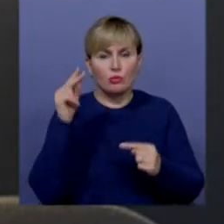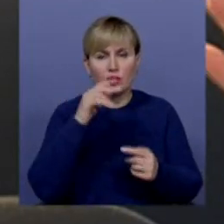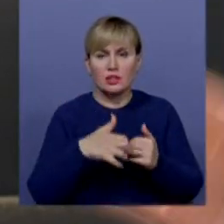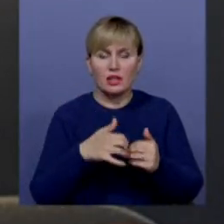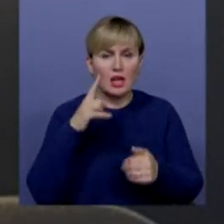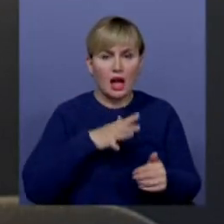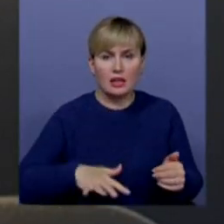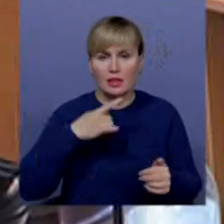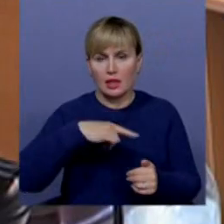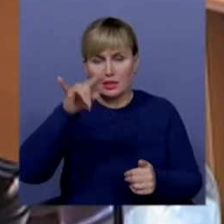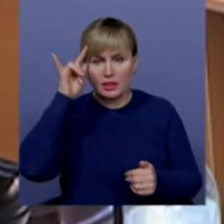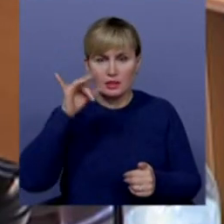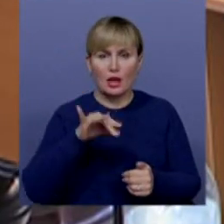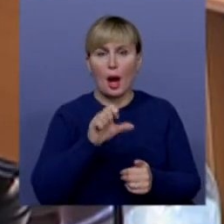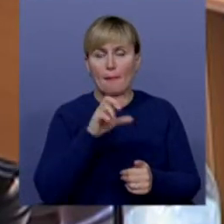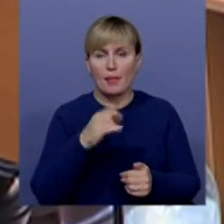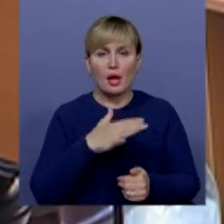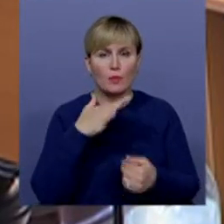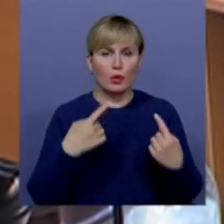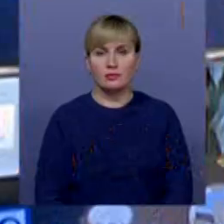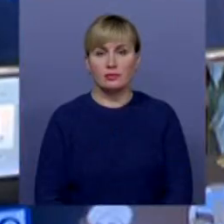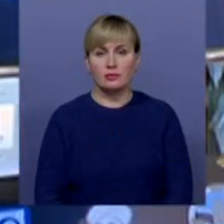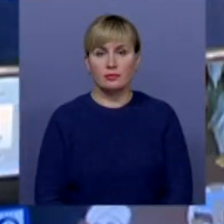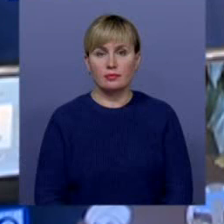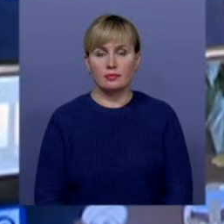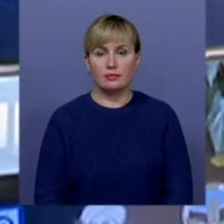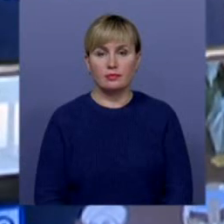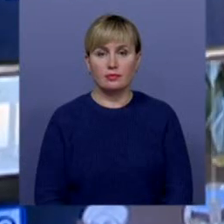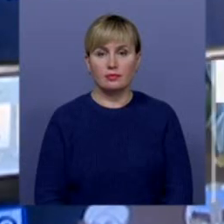Азии и Казахстана, Аль-Фараби и Абай и многие другие.